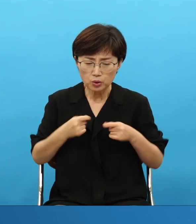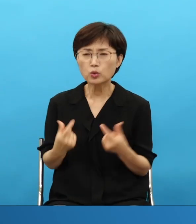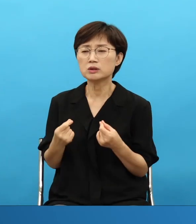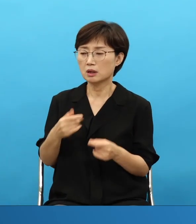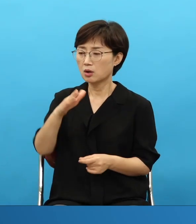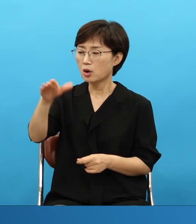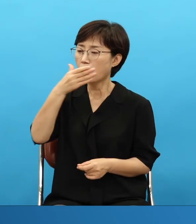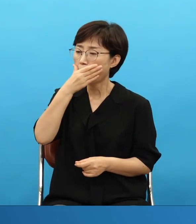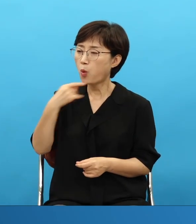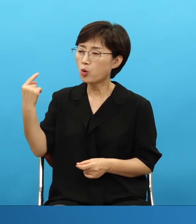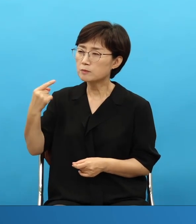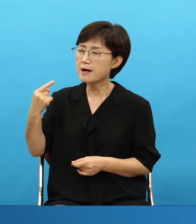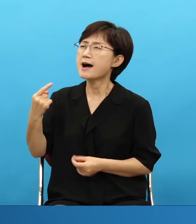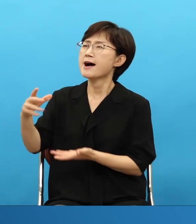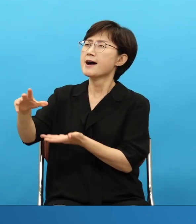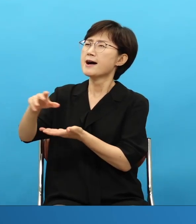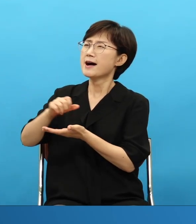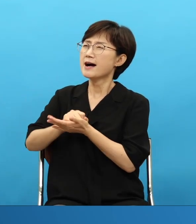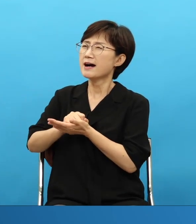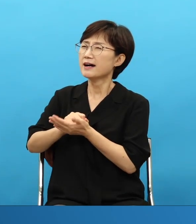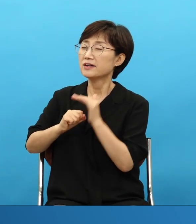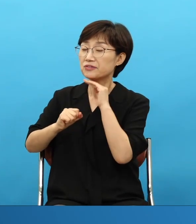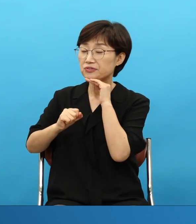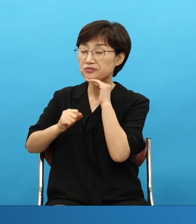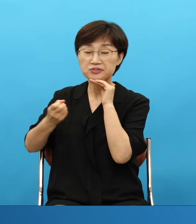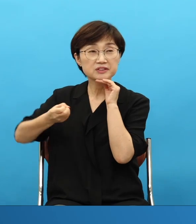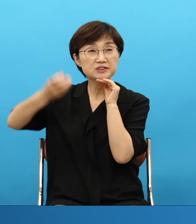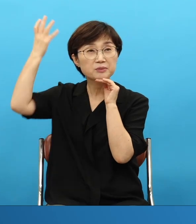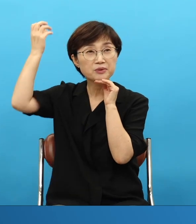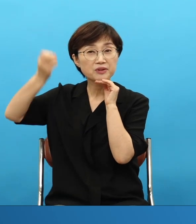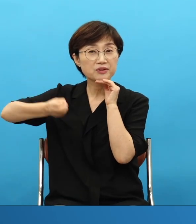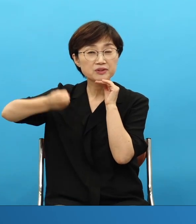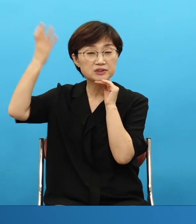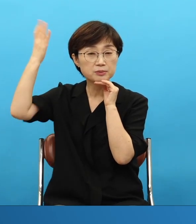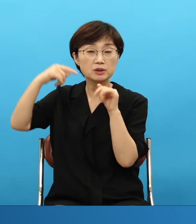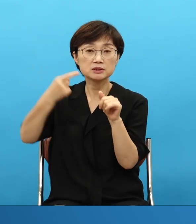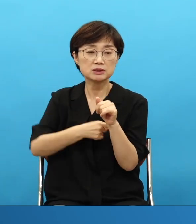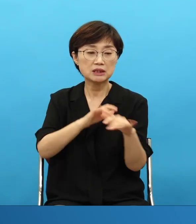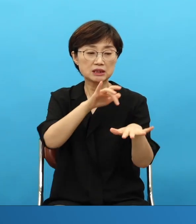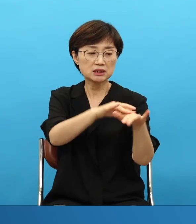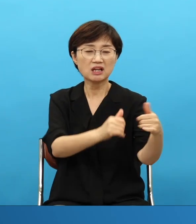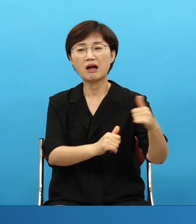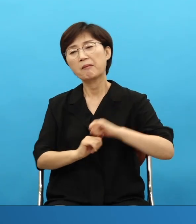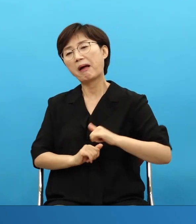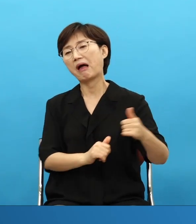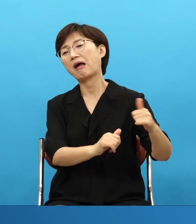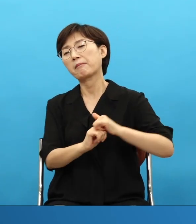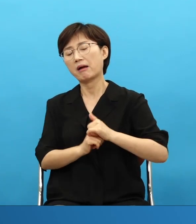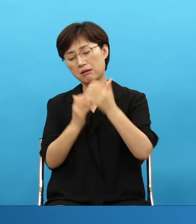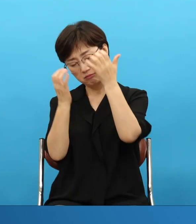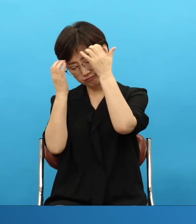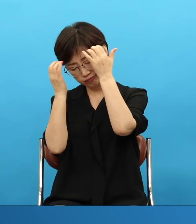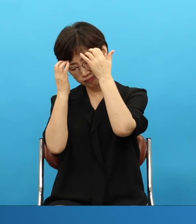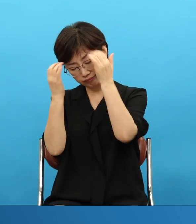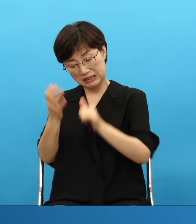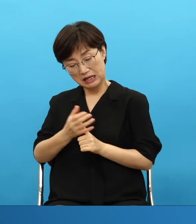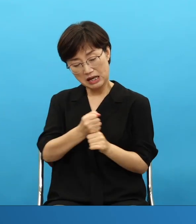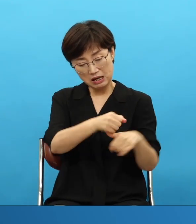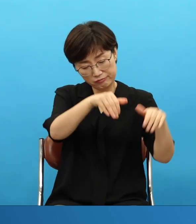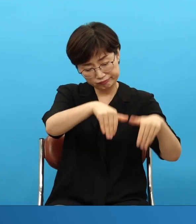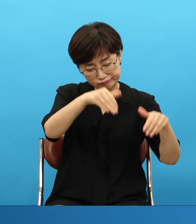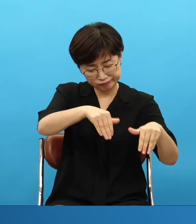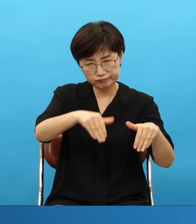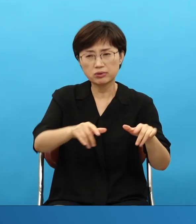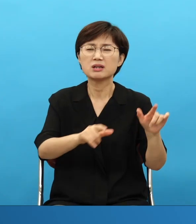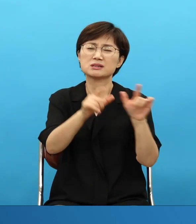놓쳐서 흑암에게 지는 거예요. We keep losing the value of the gospel, losing to force of darkness. 또 포로돼 간 겁니다. And they were